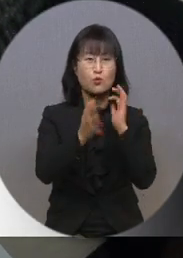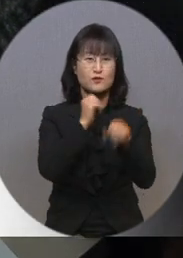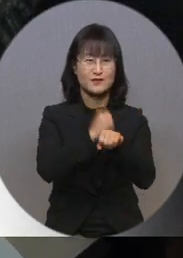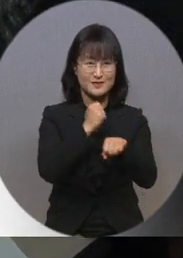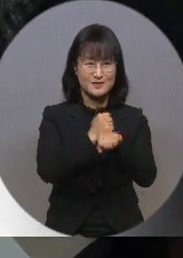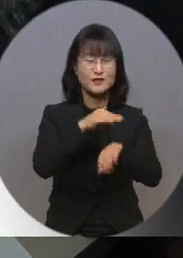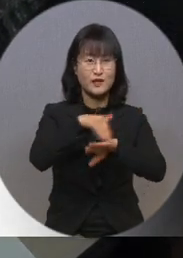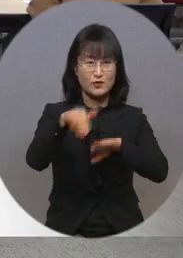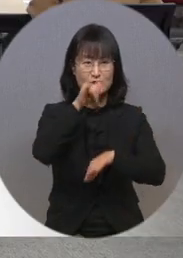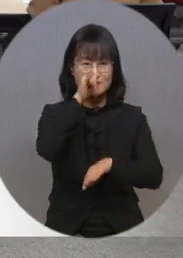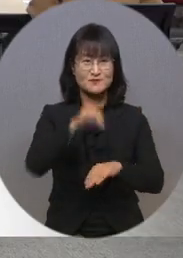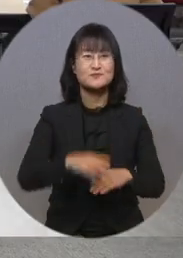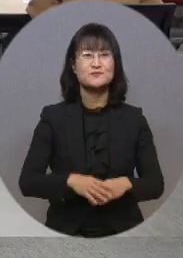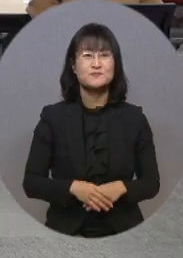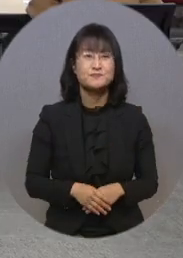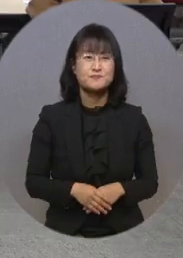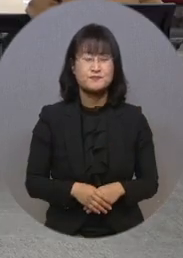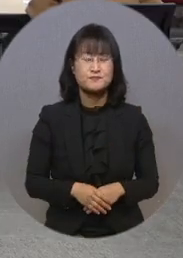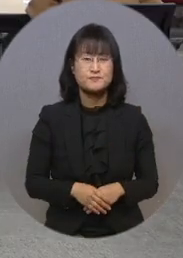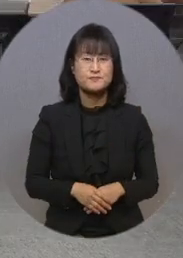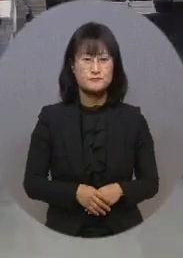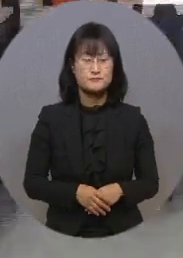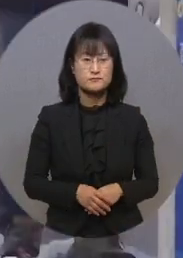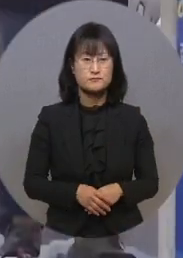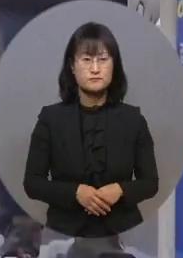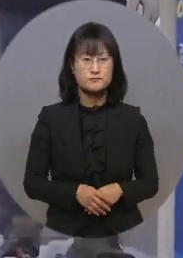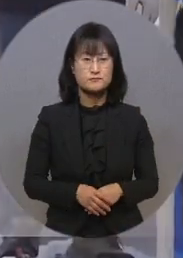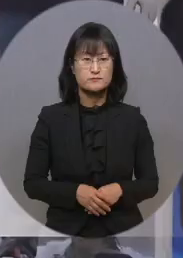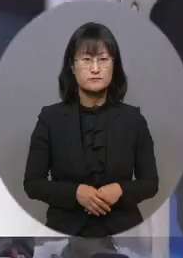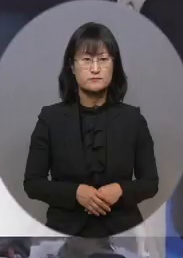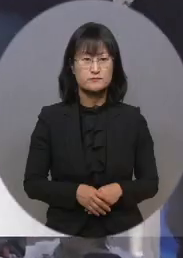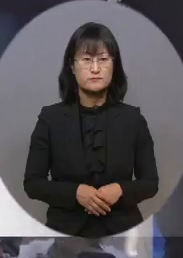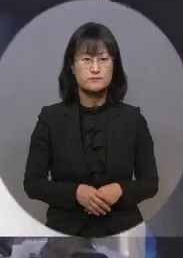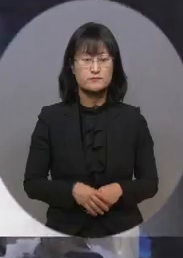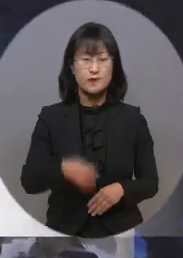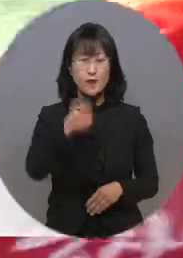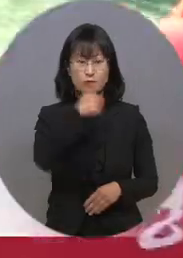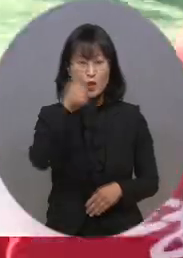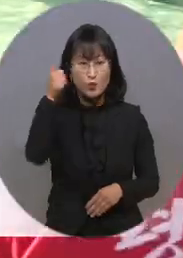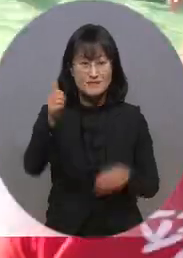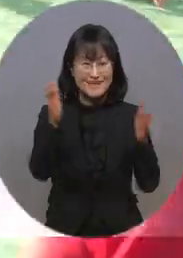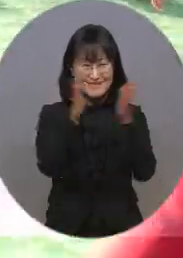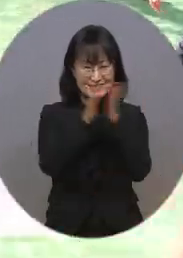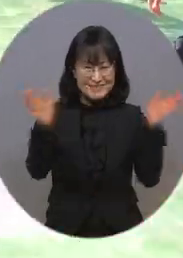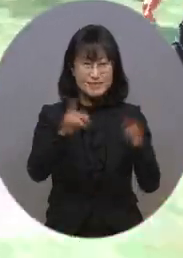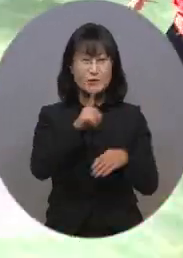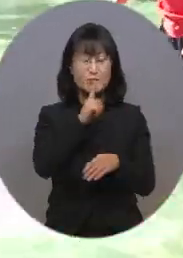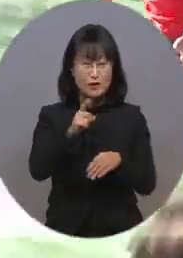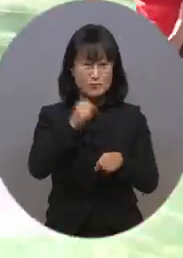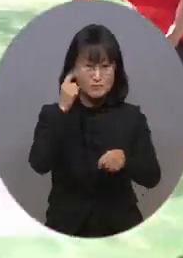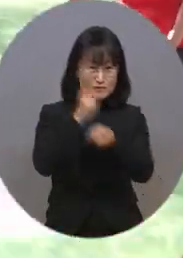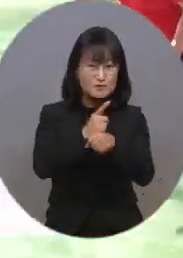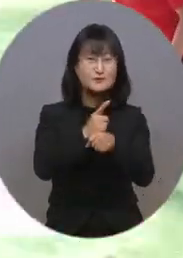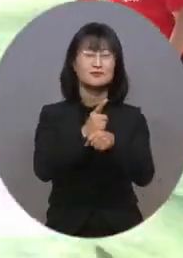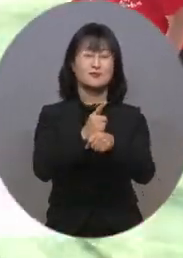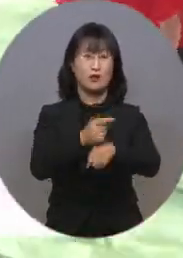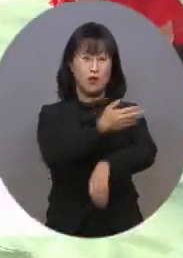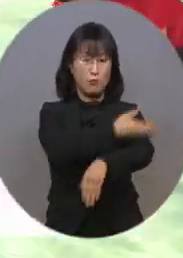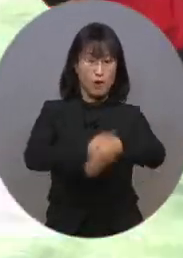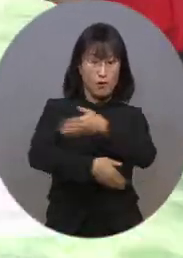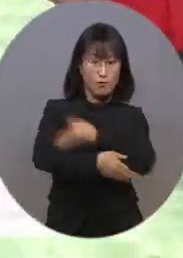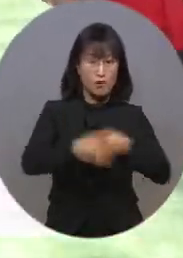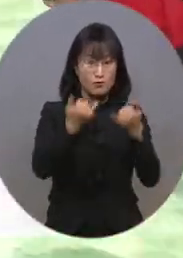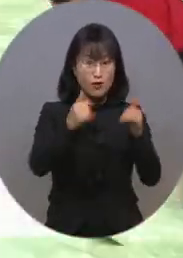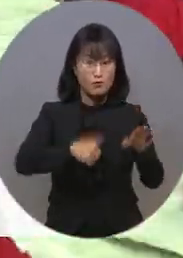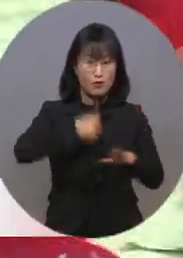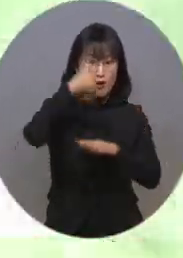보입니다. 복지TV 경기방송 정선입니다. 사회자의 시작 소리에 반팔티와 반바지를 입은 참가자들이 풀장에